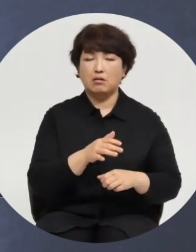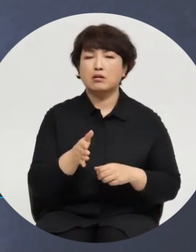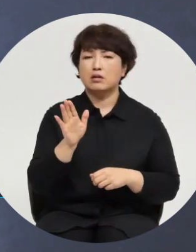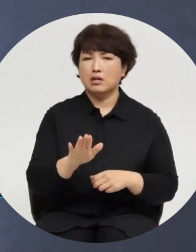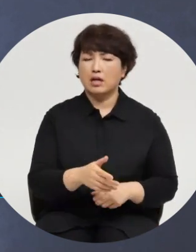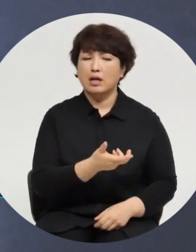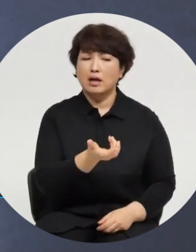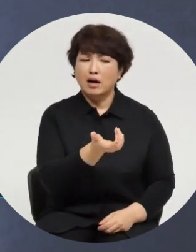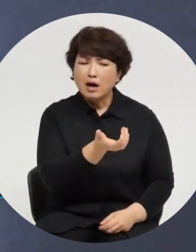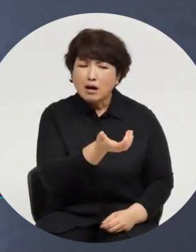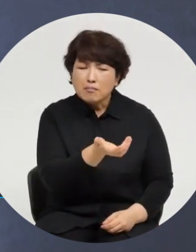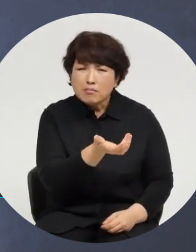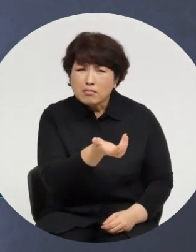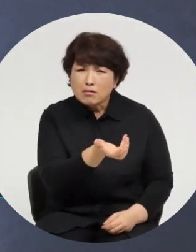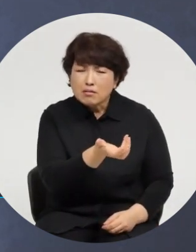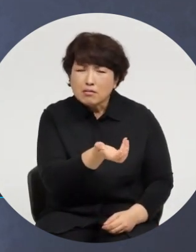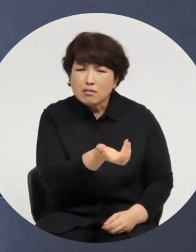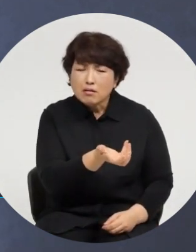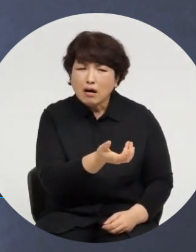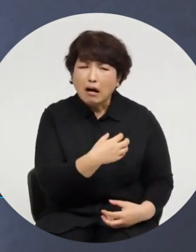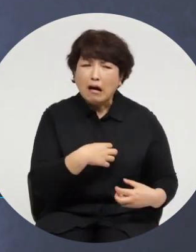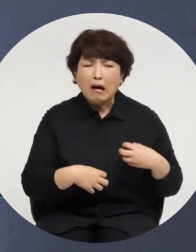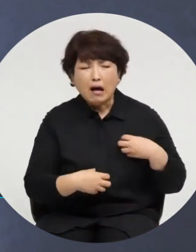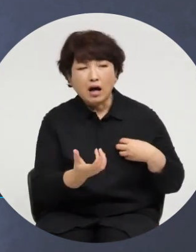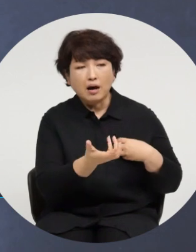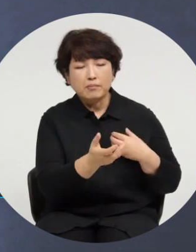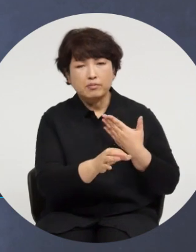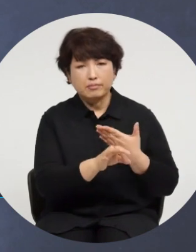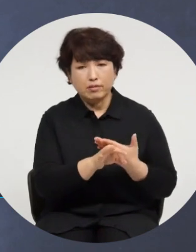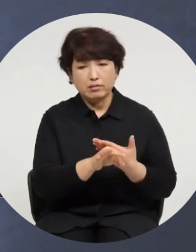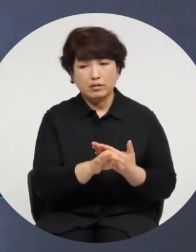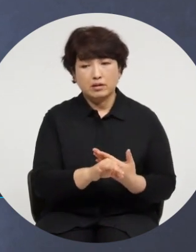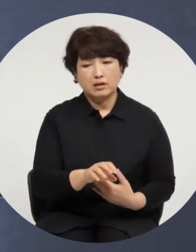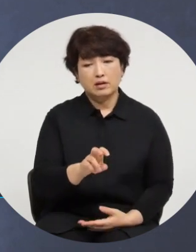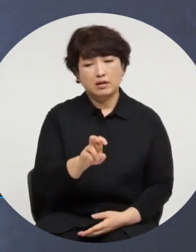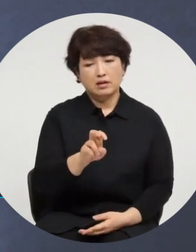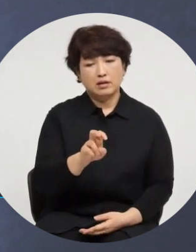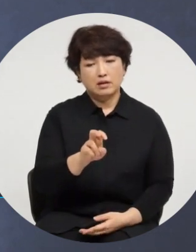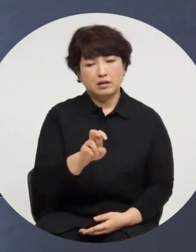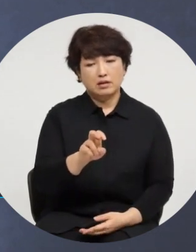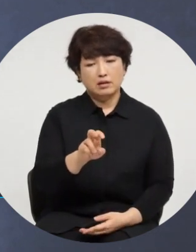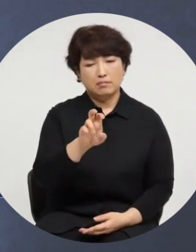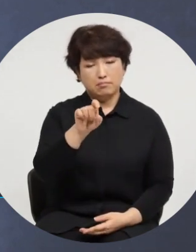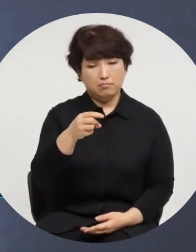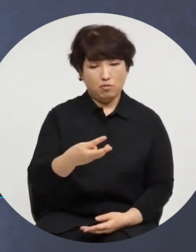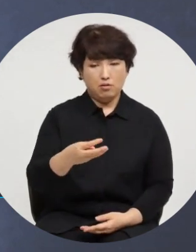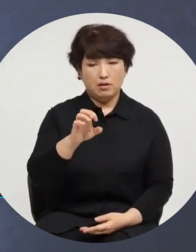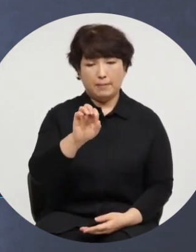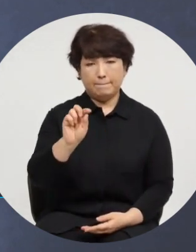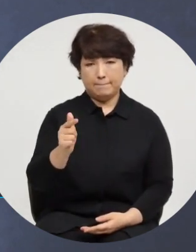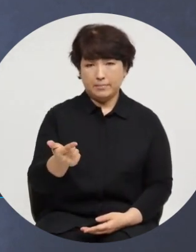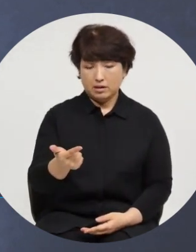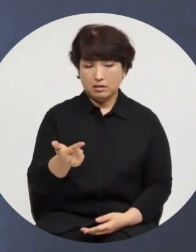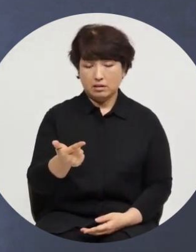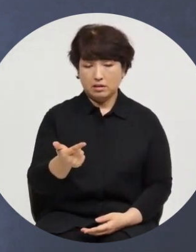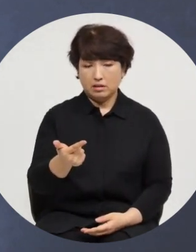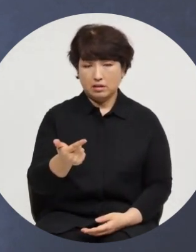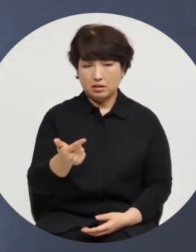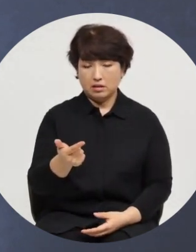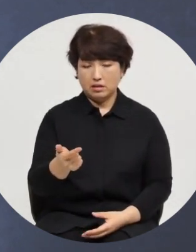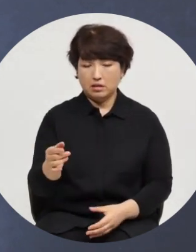그죠 그래서 못하게 하지만 은 통증이 있는 환자에게는 그걸 가지고 진통제로 쓰거든요